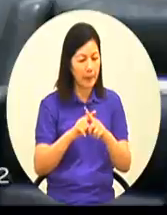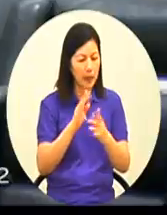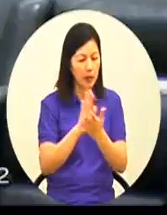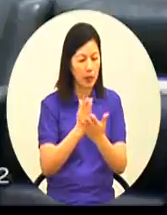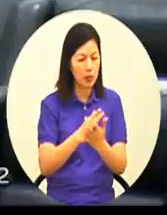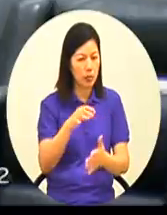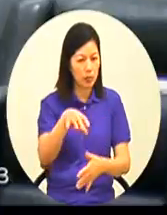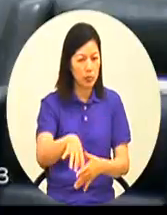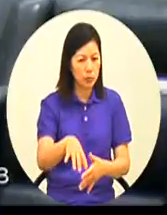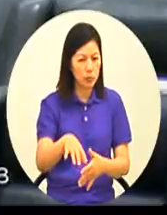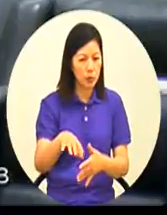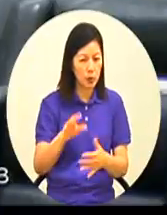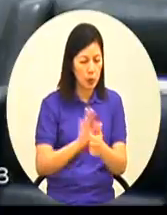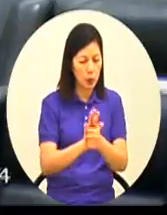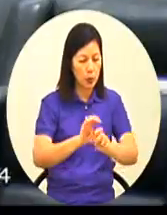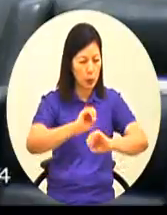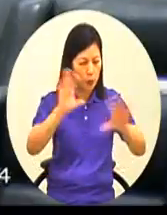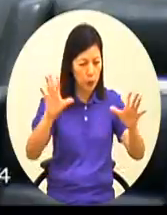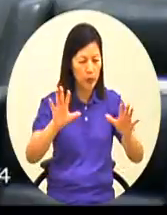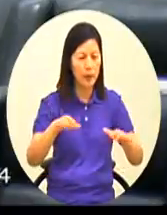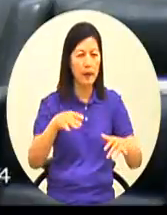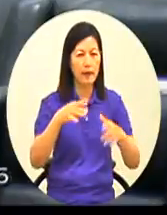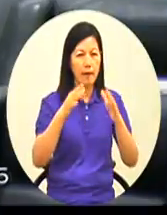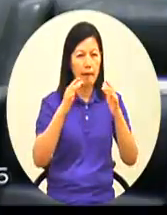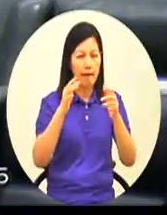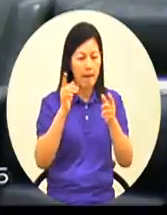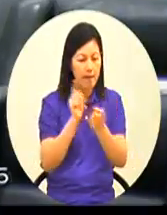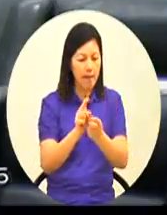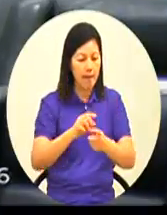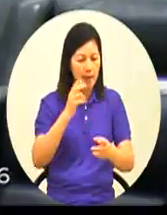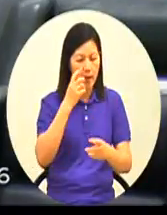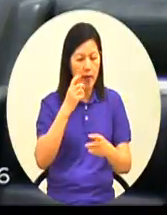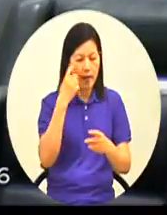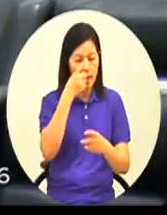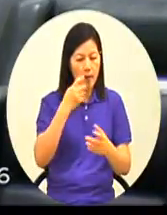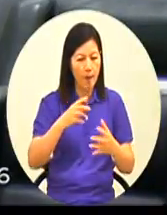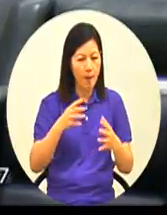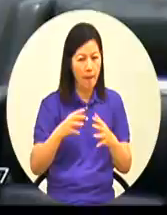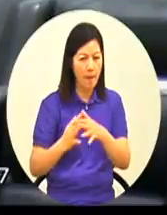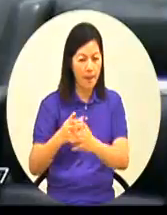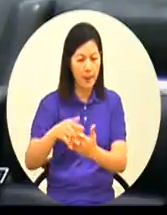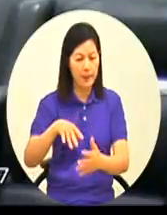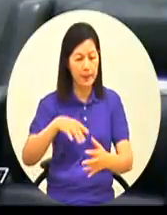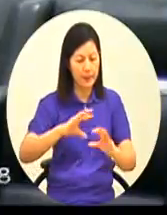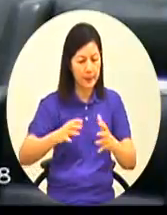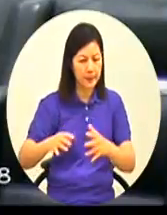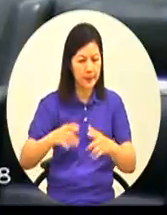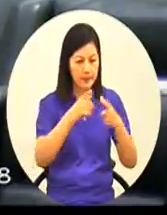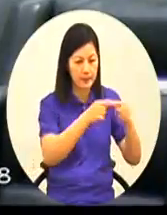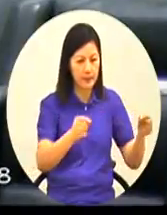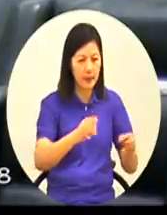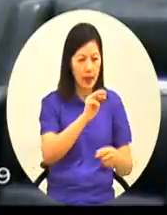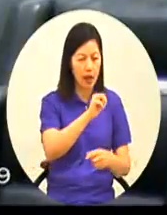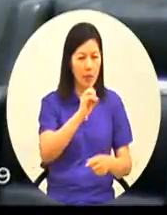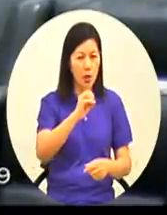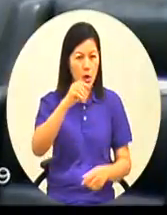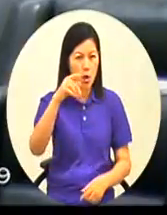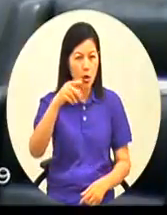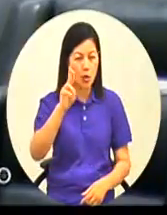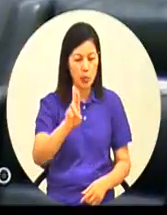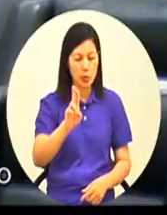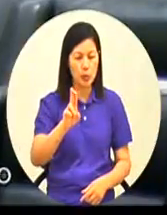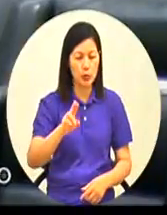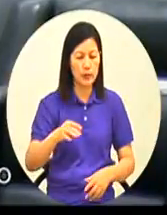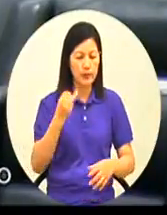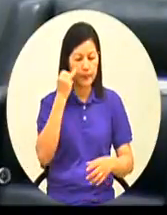动高雄市跟许多包括欧美国家、日本等等哦，在推动 MOU、推动姐妹市、友好城